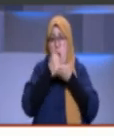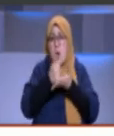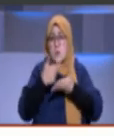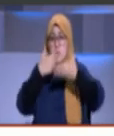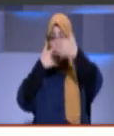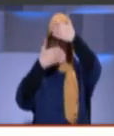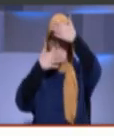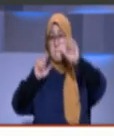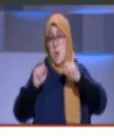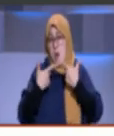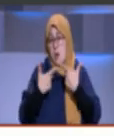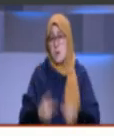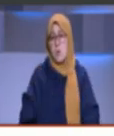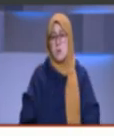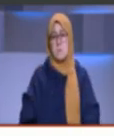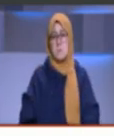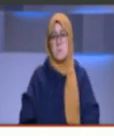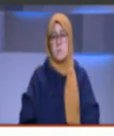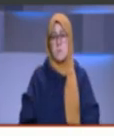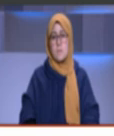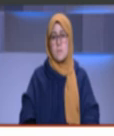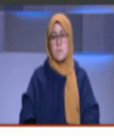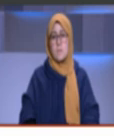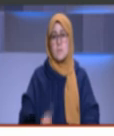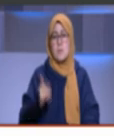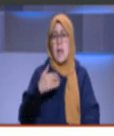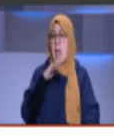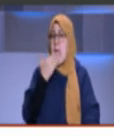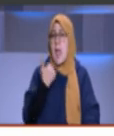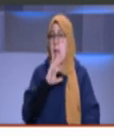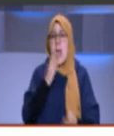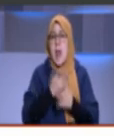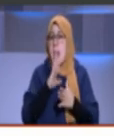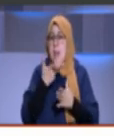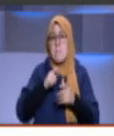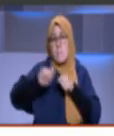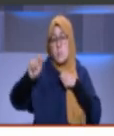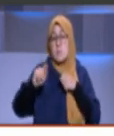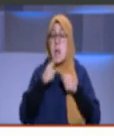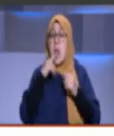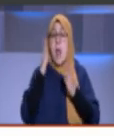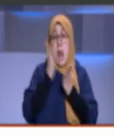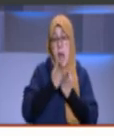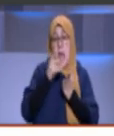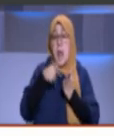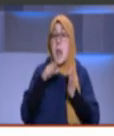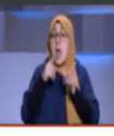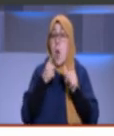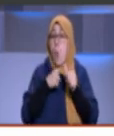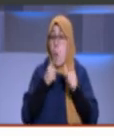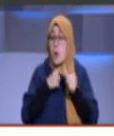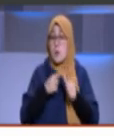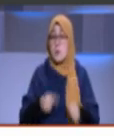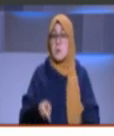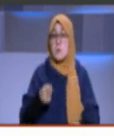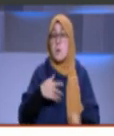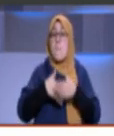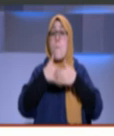جماعة الإخوان. ليه مش بعيد؟ الحقيقة لأن أولا